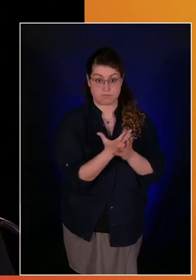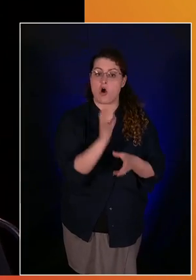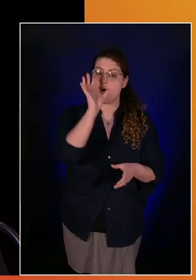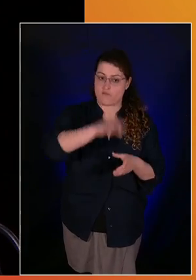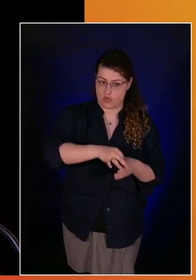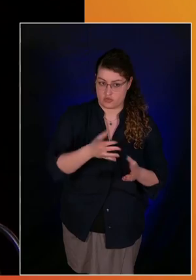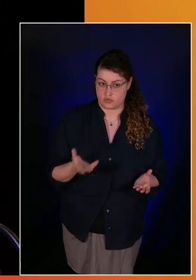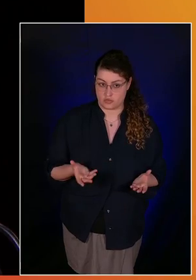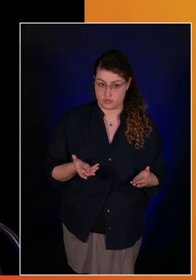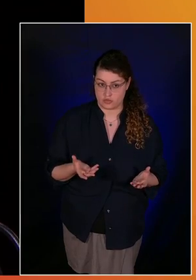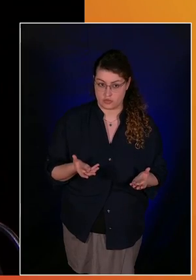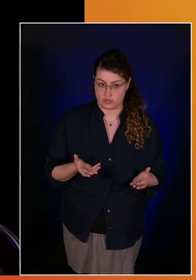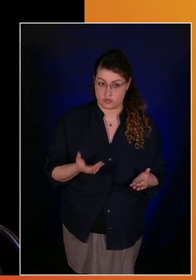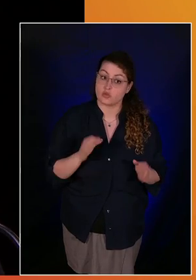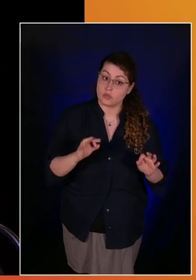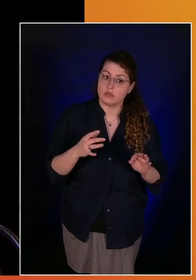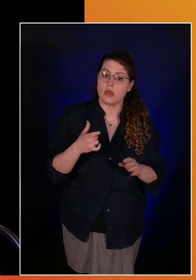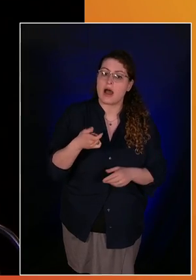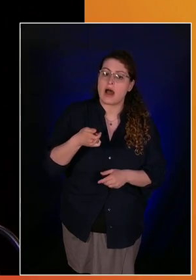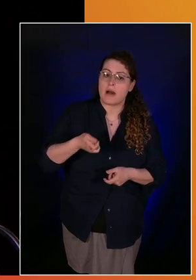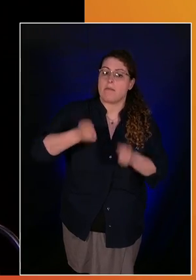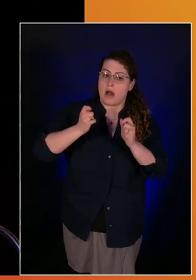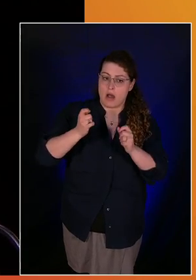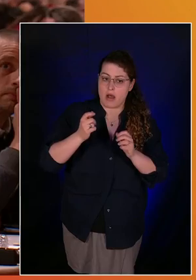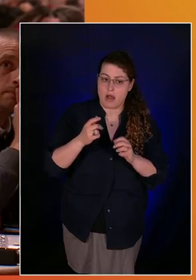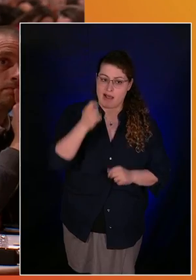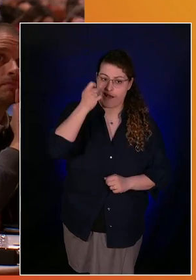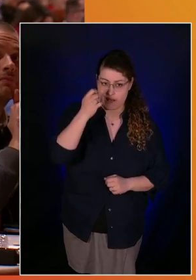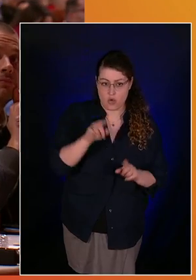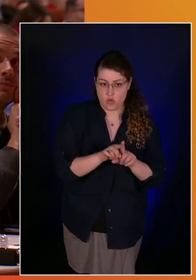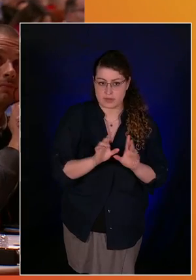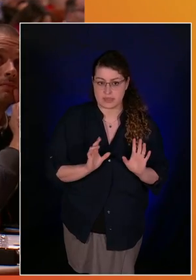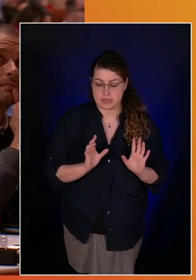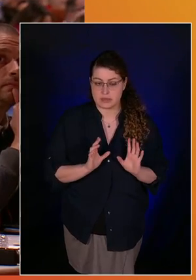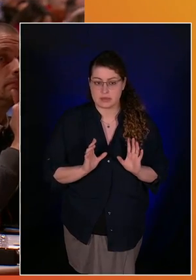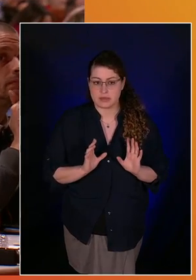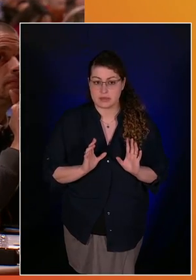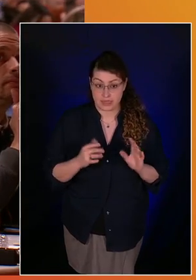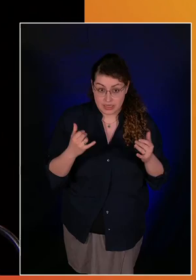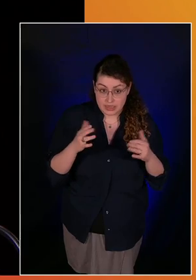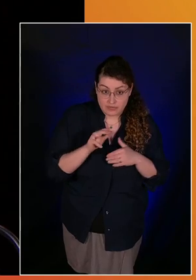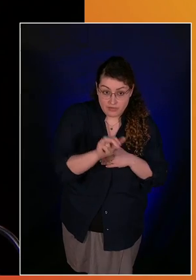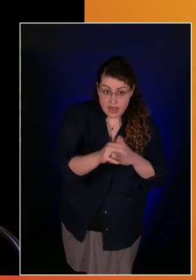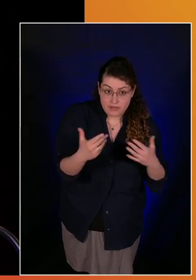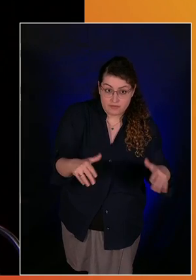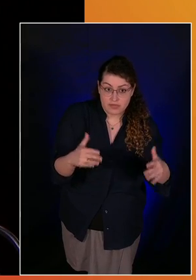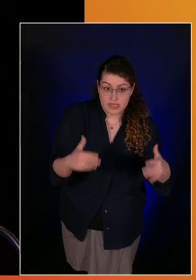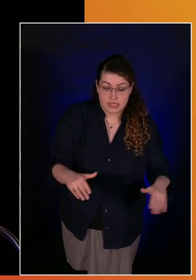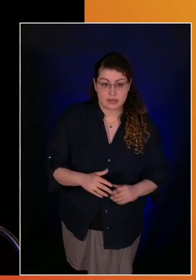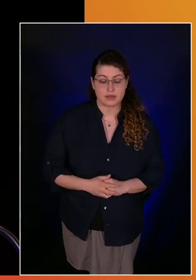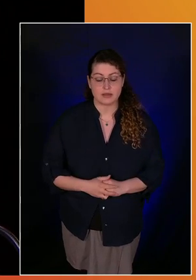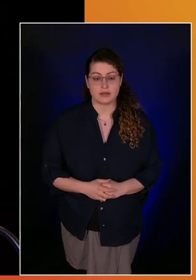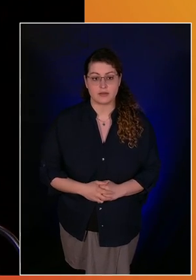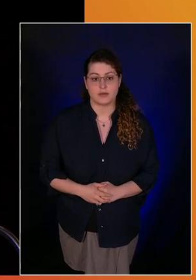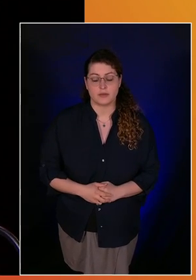je vous rappelle aussi à mandat quoi c'est bientôt fini on voter la motion